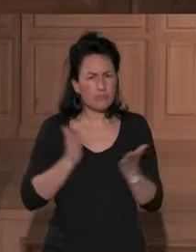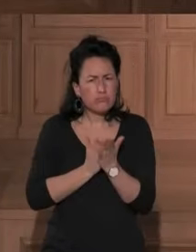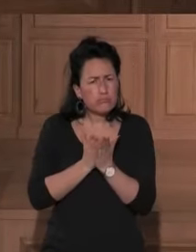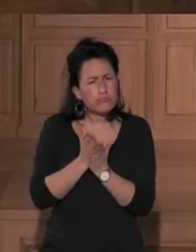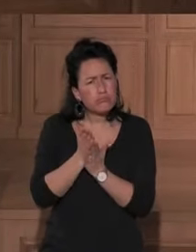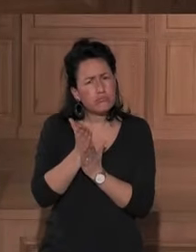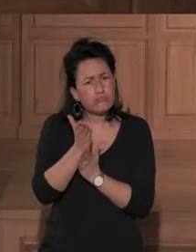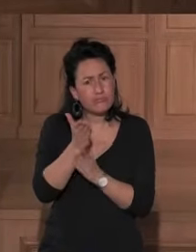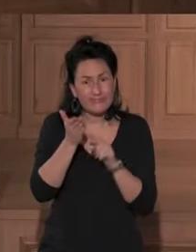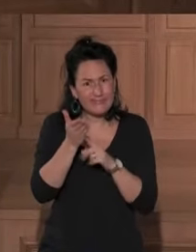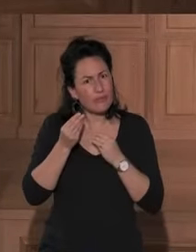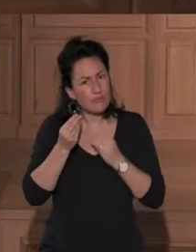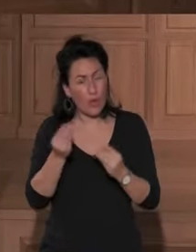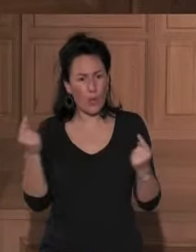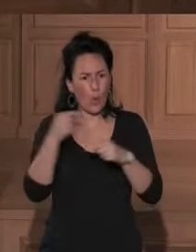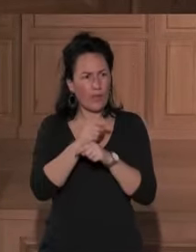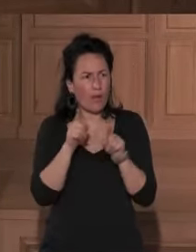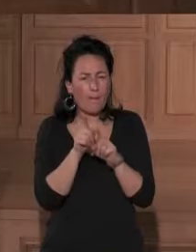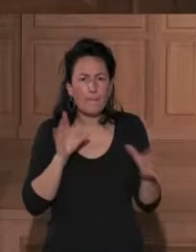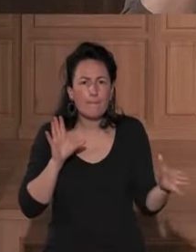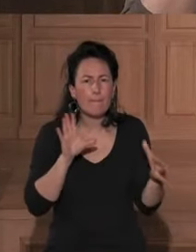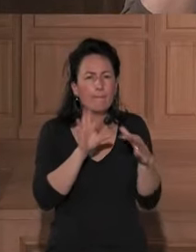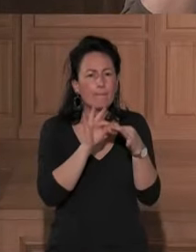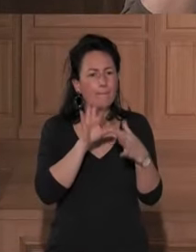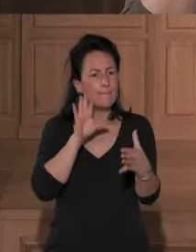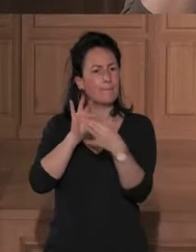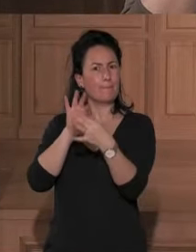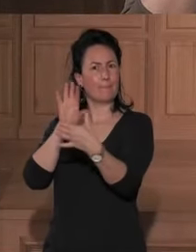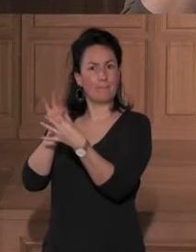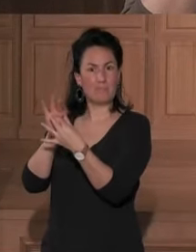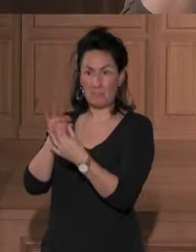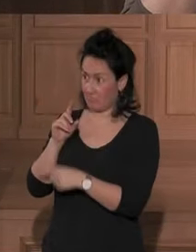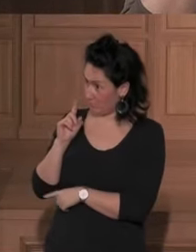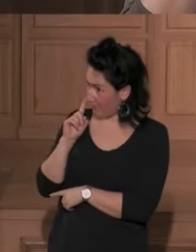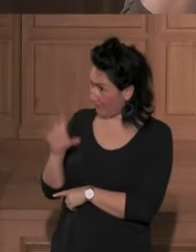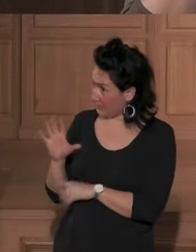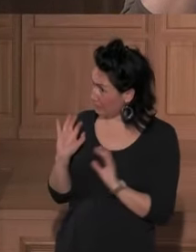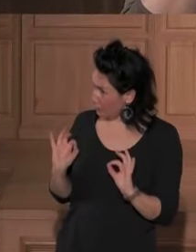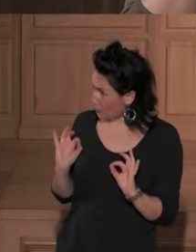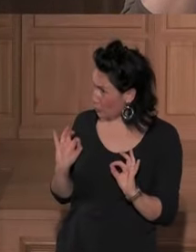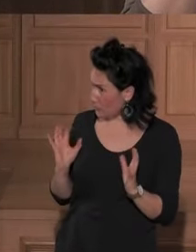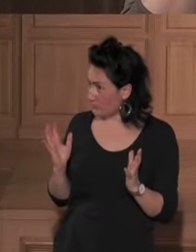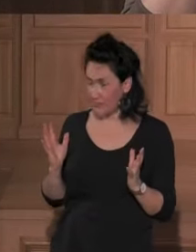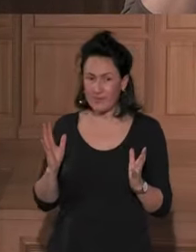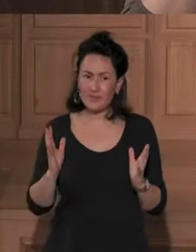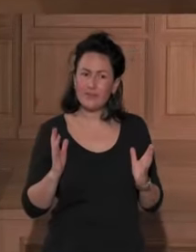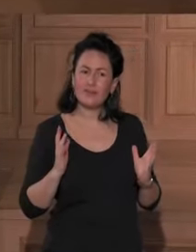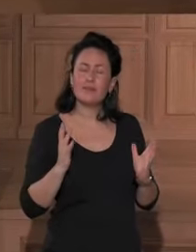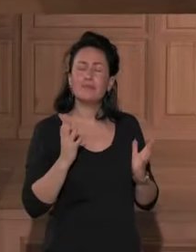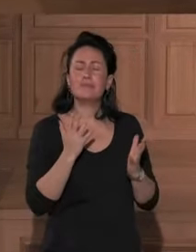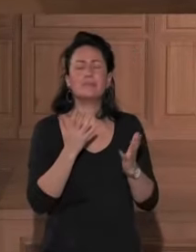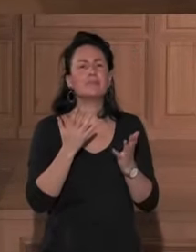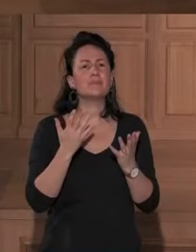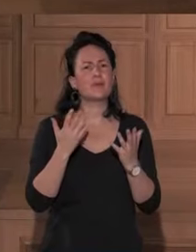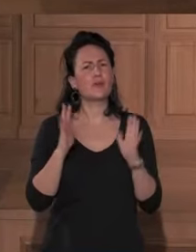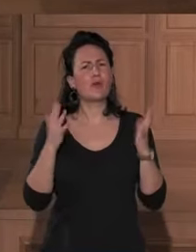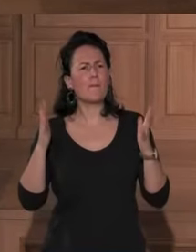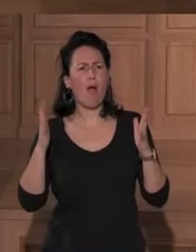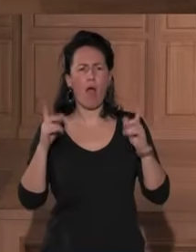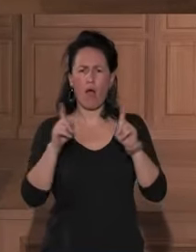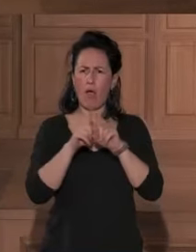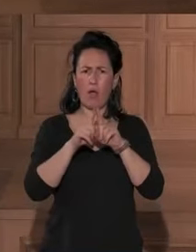inimaginable. Est-ce que c'est quelque chose que vous ressentez d'une part et que vous, enfin, pensez-vous que les jeunes, finalement, que pour faire tomber ces murs,